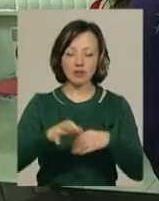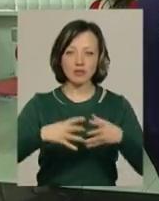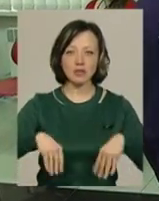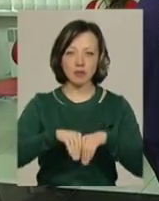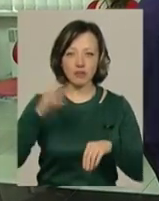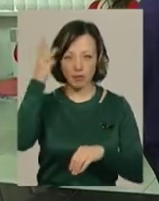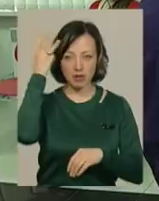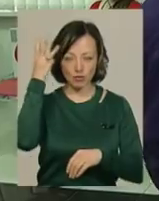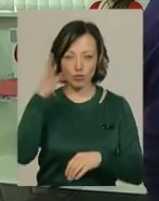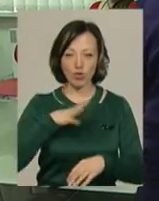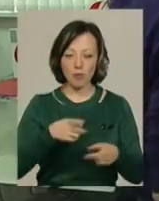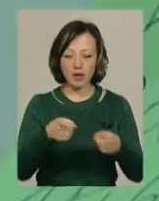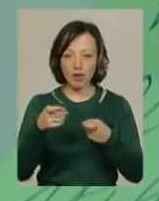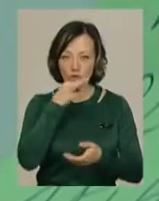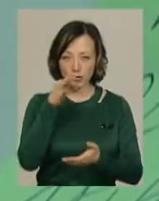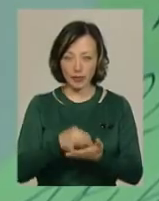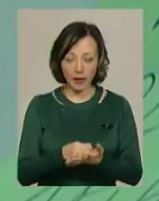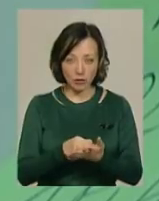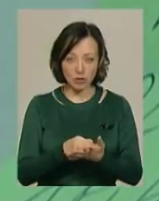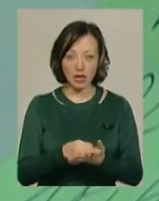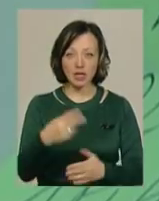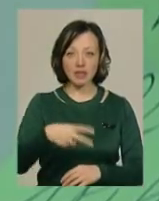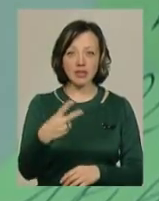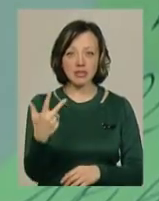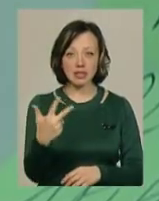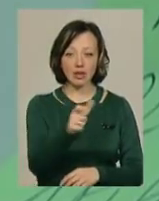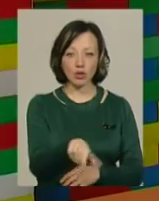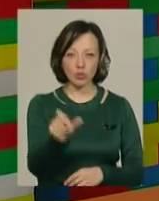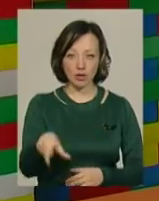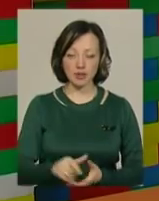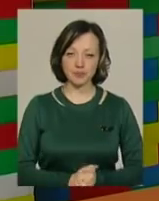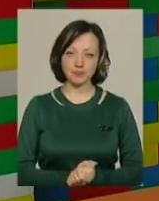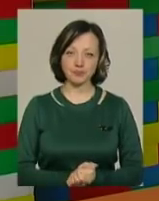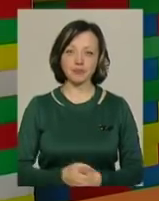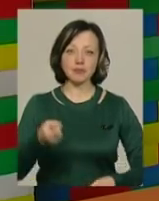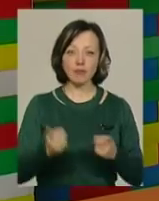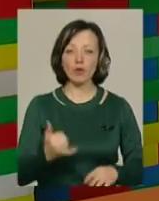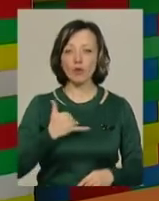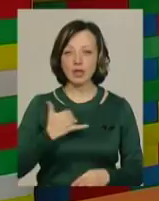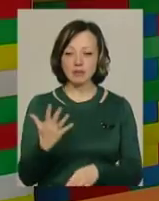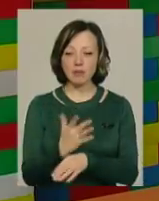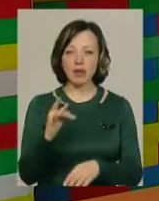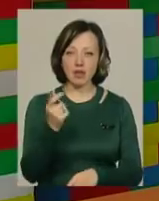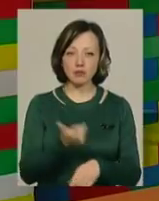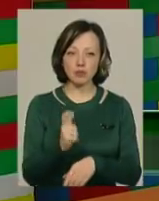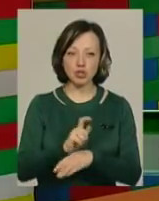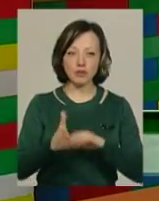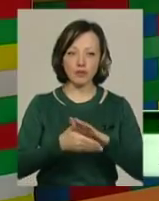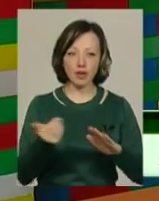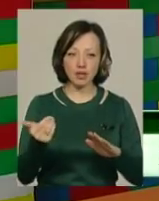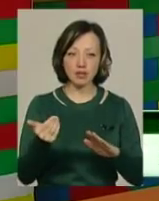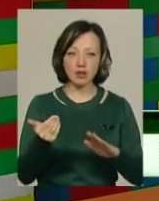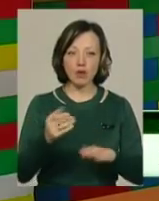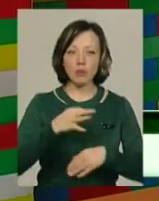сім'ї» в обласному центрі було притягнуто до відповідальності 23 містян. Насправді у нас в 5 разів більше викликів